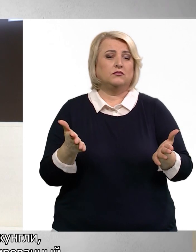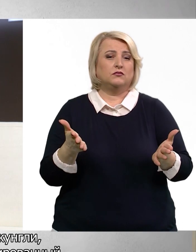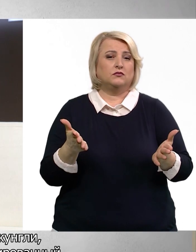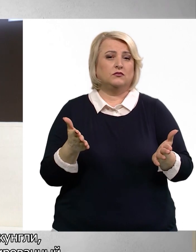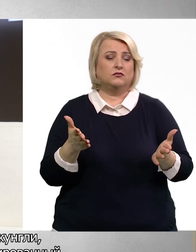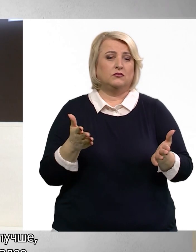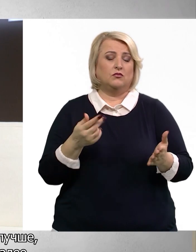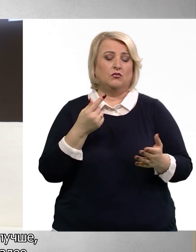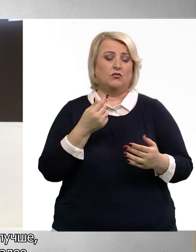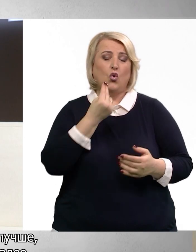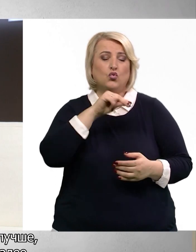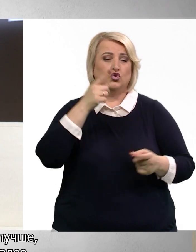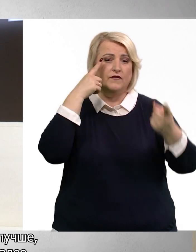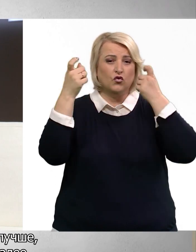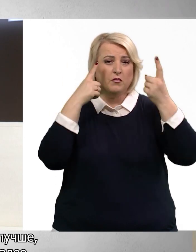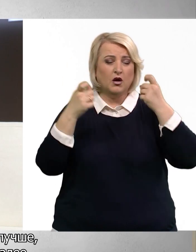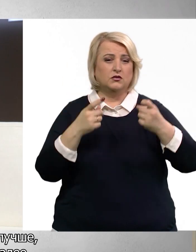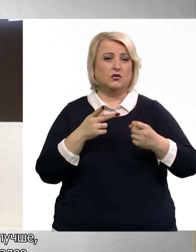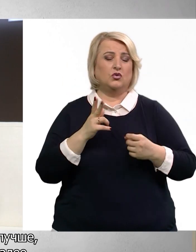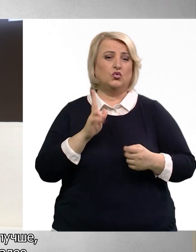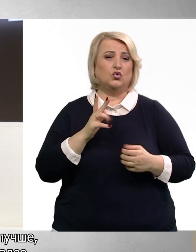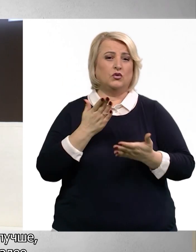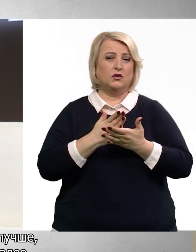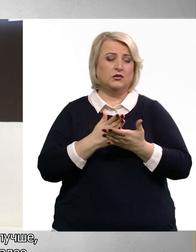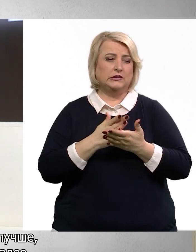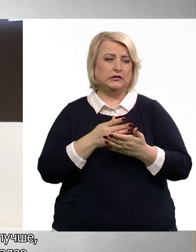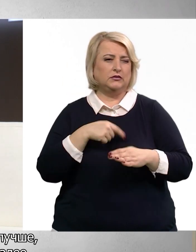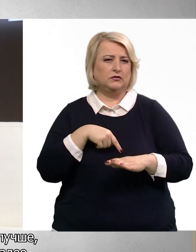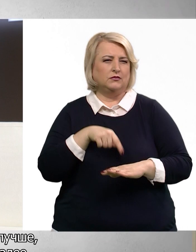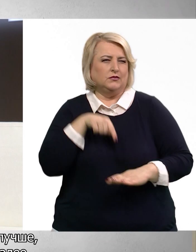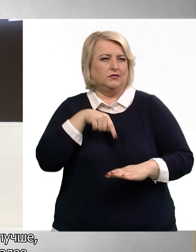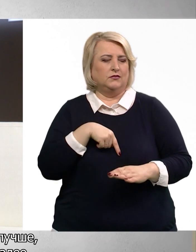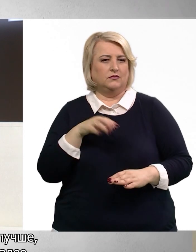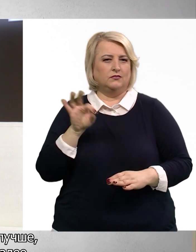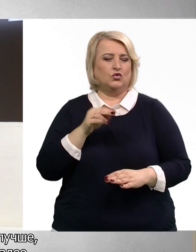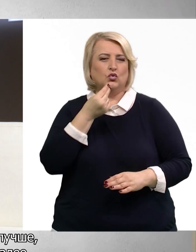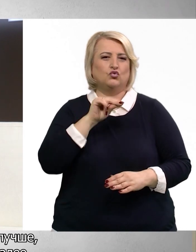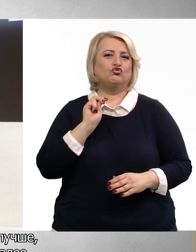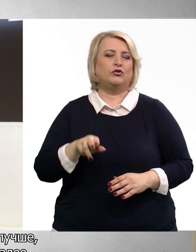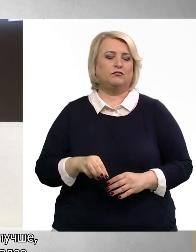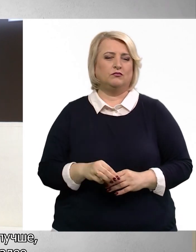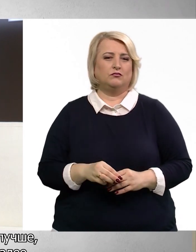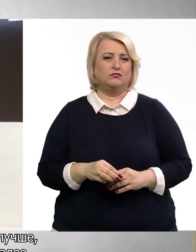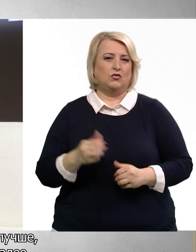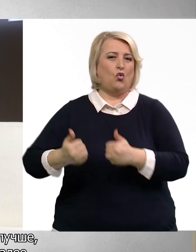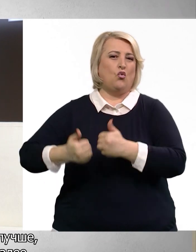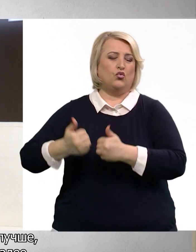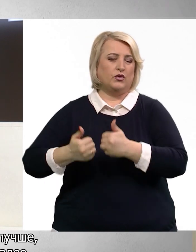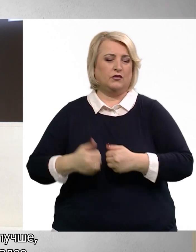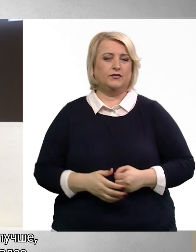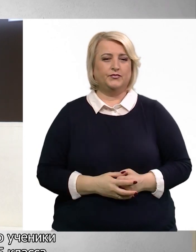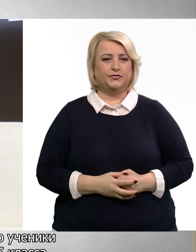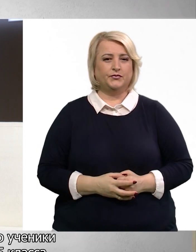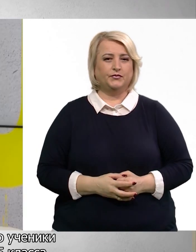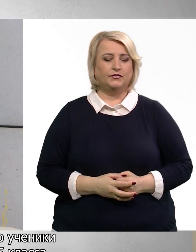care este mai bine informat, acel care are o viziune și o intuiție pe moment poate mai bună decât concurentul său și așa mai